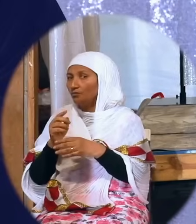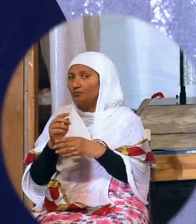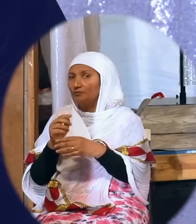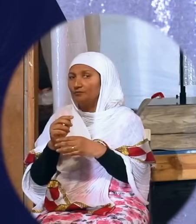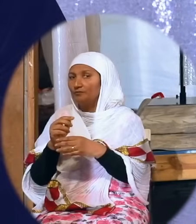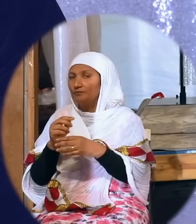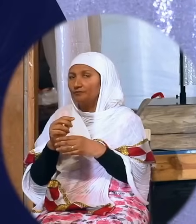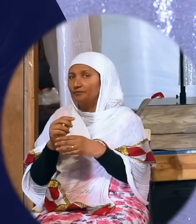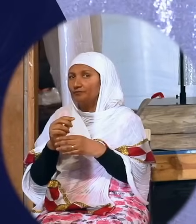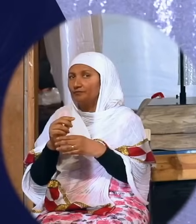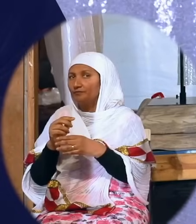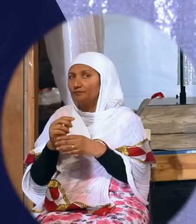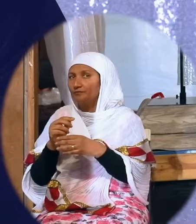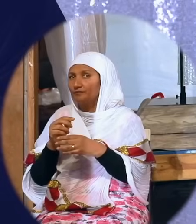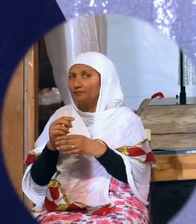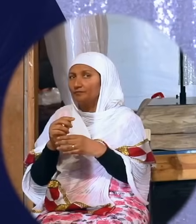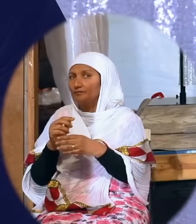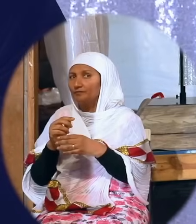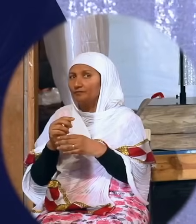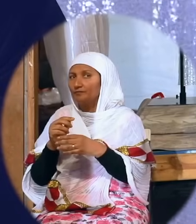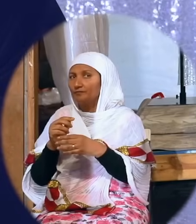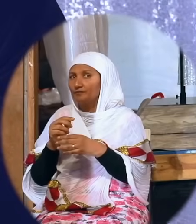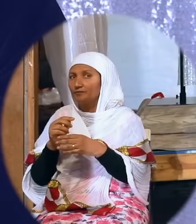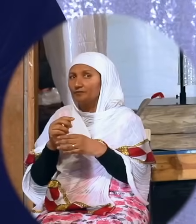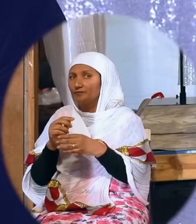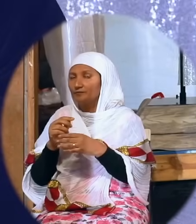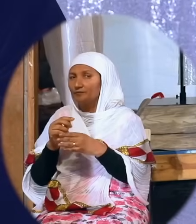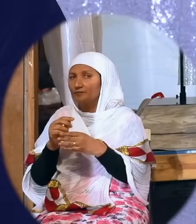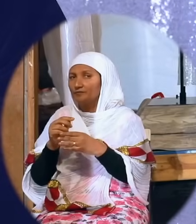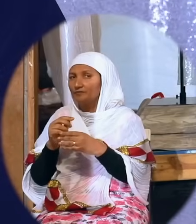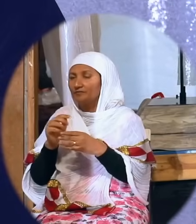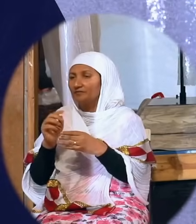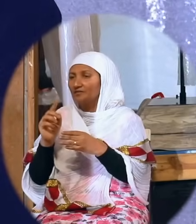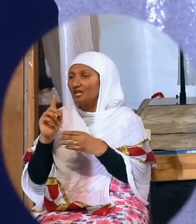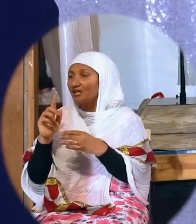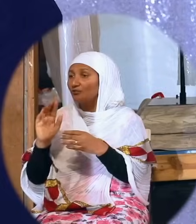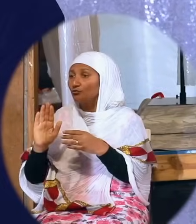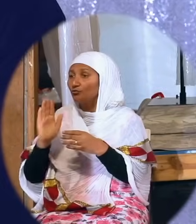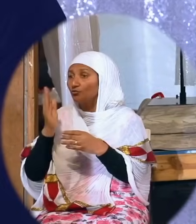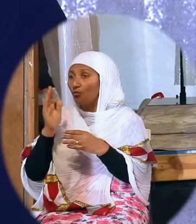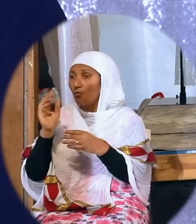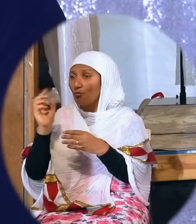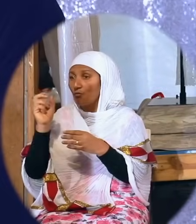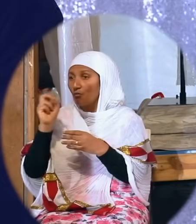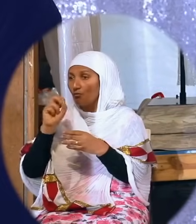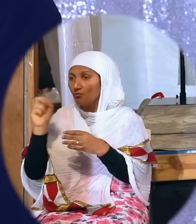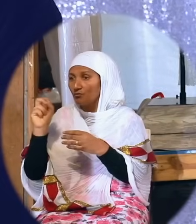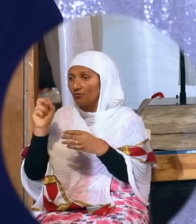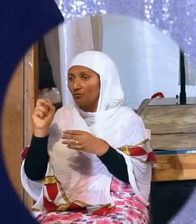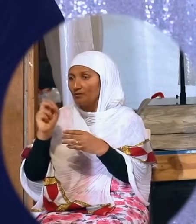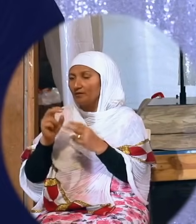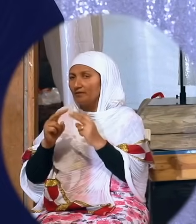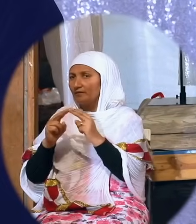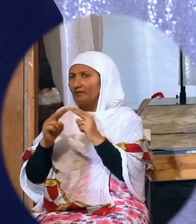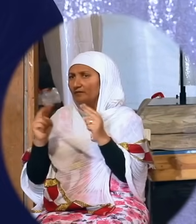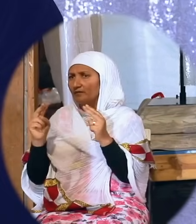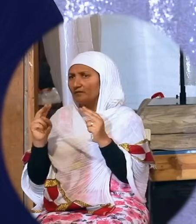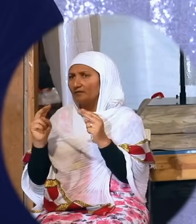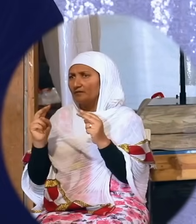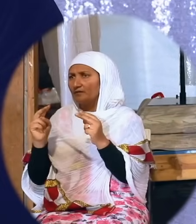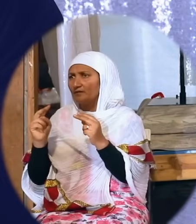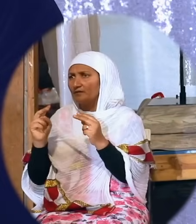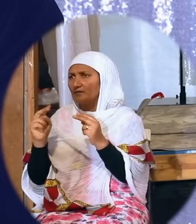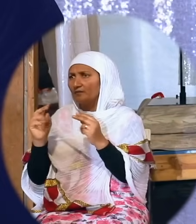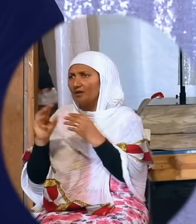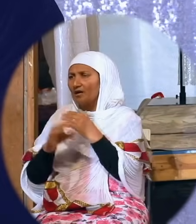የተሰራጨ ዴይሊ ዋየር የሚል አንድ የቲቪ ሾው የለም እዛ ላይ የተሰራጨ አሁን ትልልቅ እንቅስቃሴዎች አሉ እና እኔም ሀገር